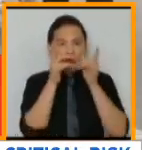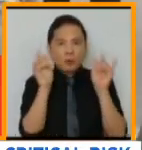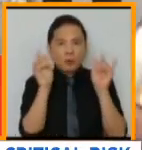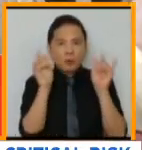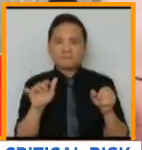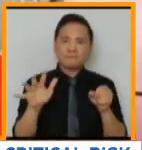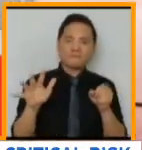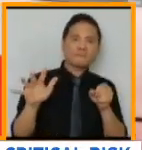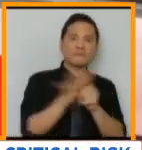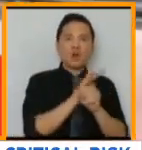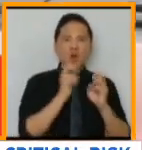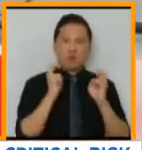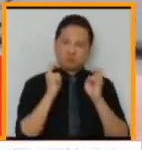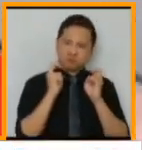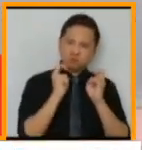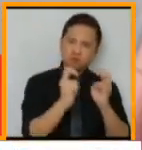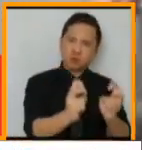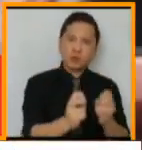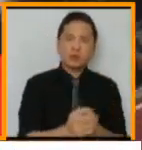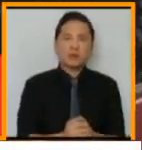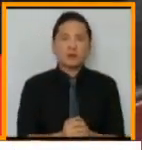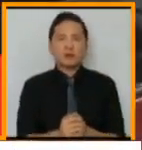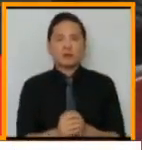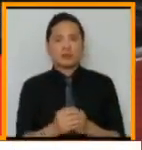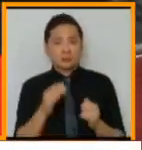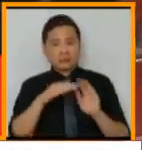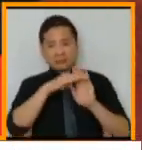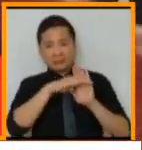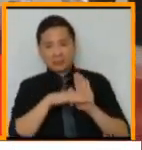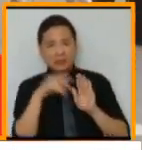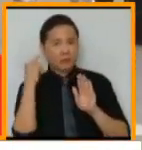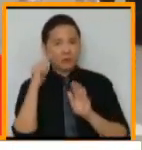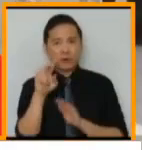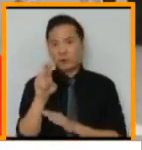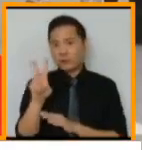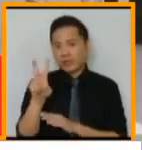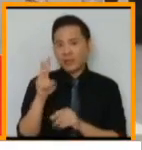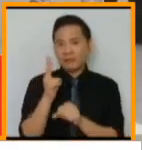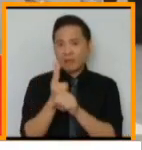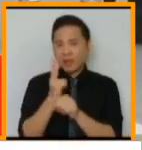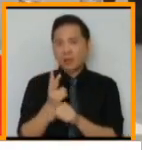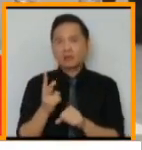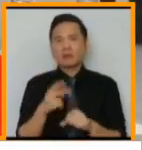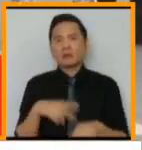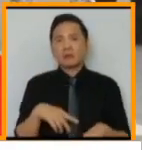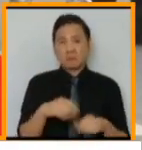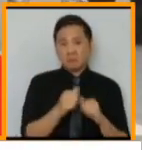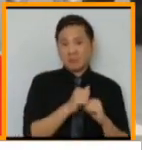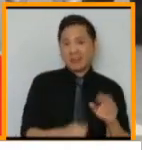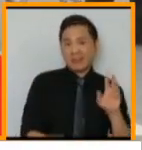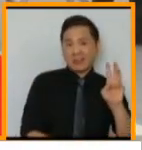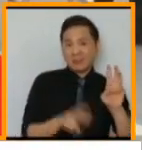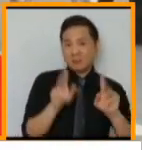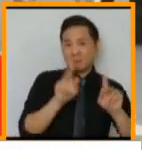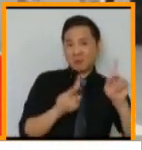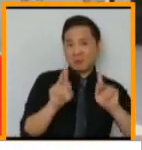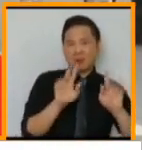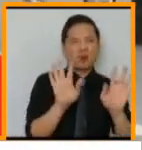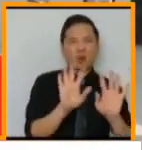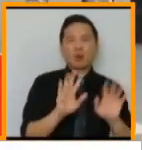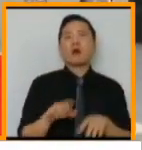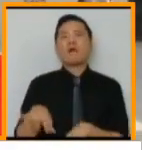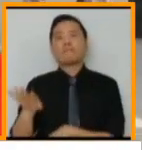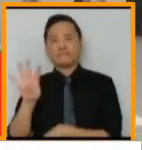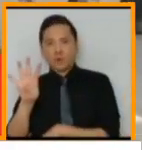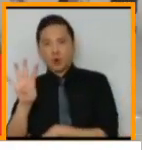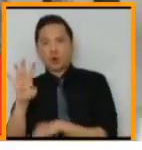guidelines natin, lalo na sa mga UV Express sa likod, imbes na anim, dapat apat daw yung nakasakay. At sa mga bus naman, kailangan wala yung mga